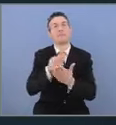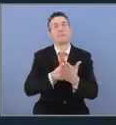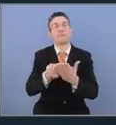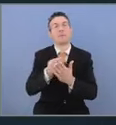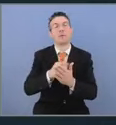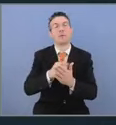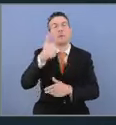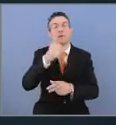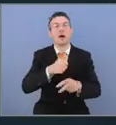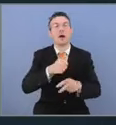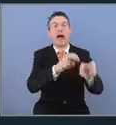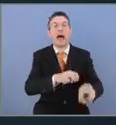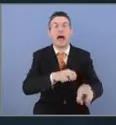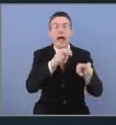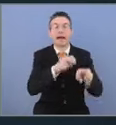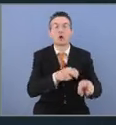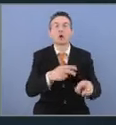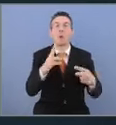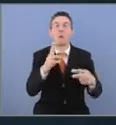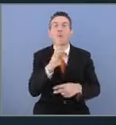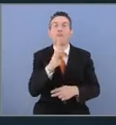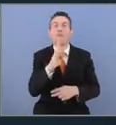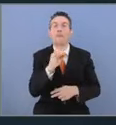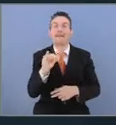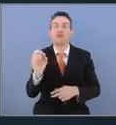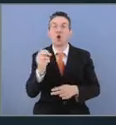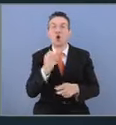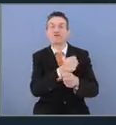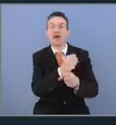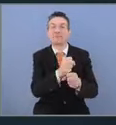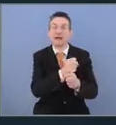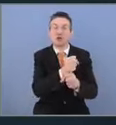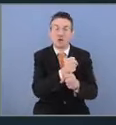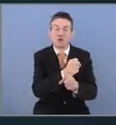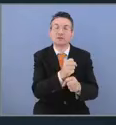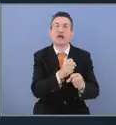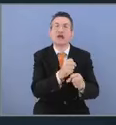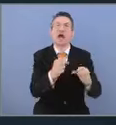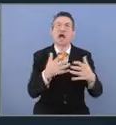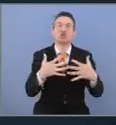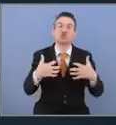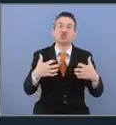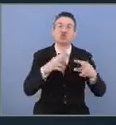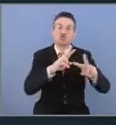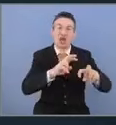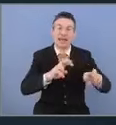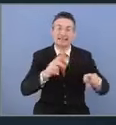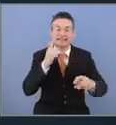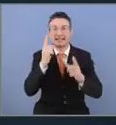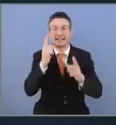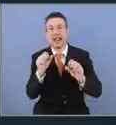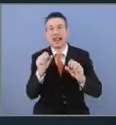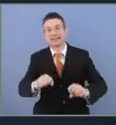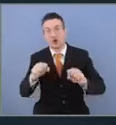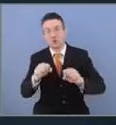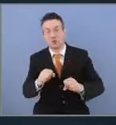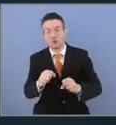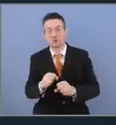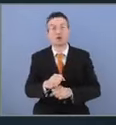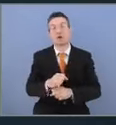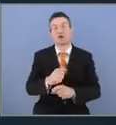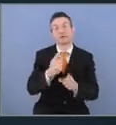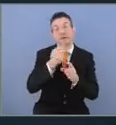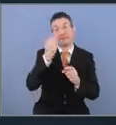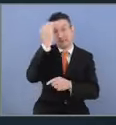l'agrobiofarmaceutica e le scienze della salute, quindi un tema fortemente connesso a questo. Noi pensiamo a nuove lauree, diciamo sulla frontiera